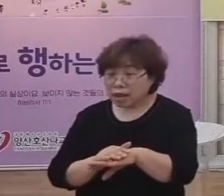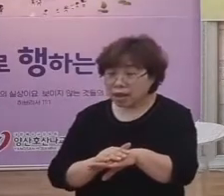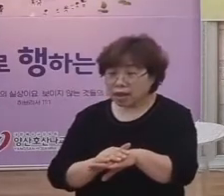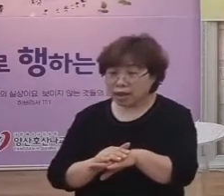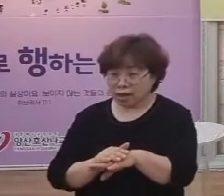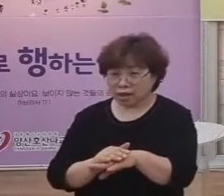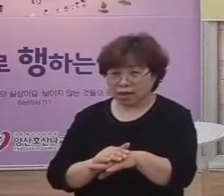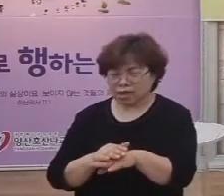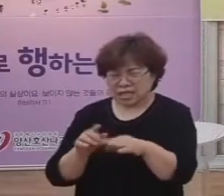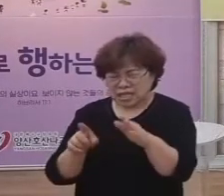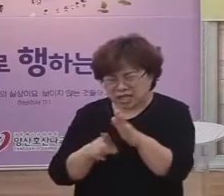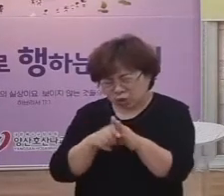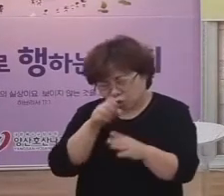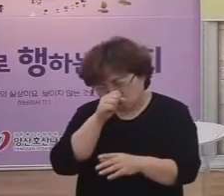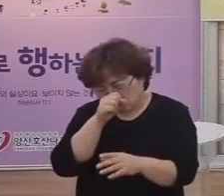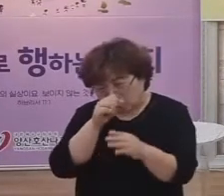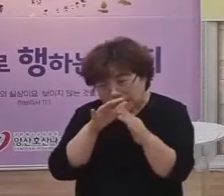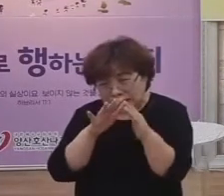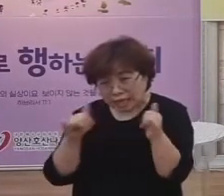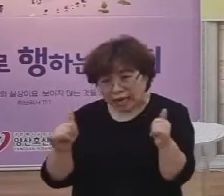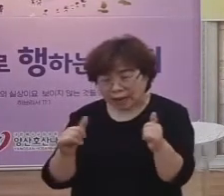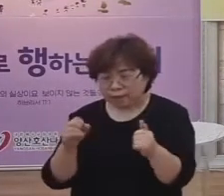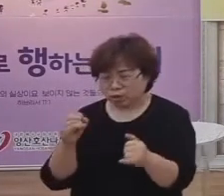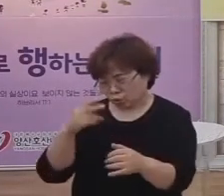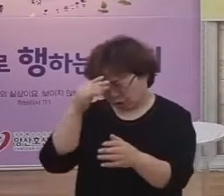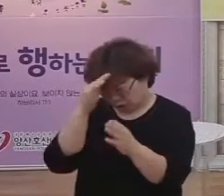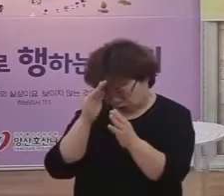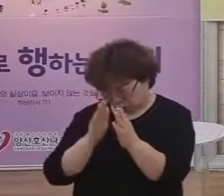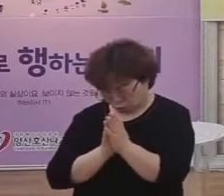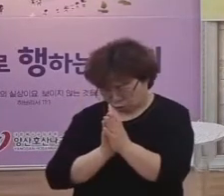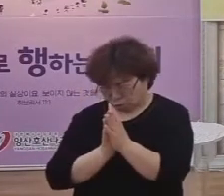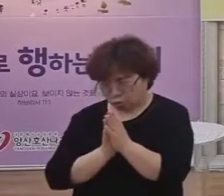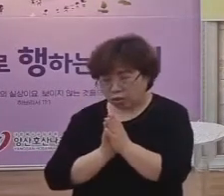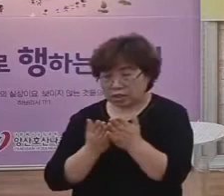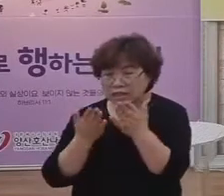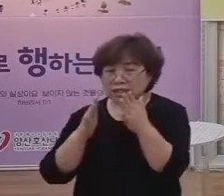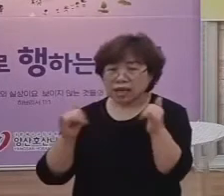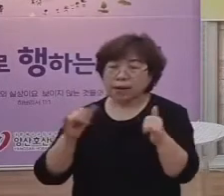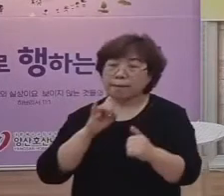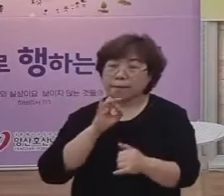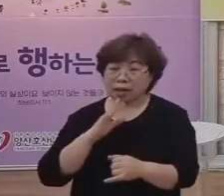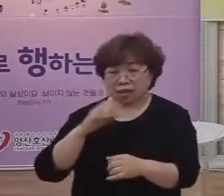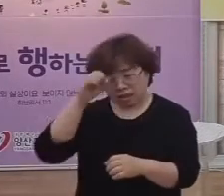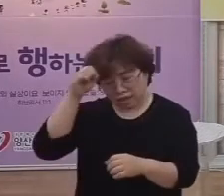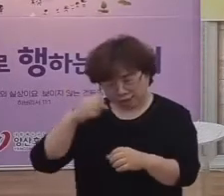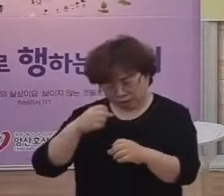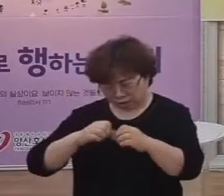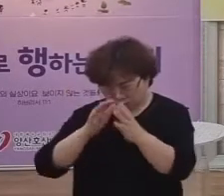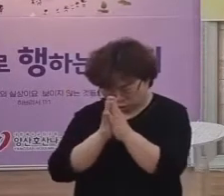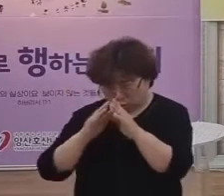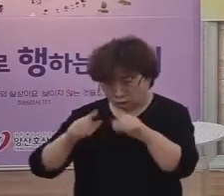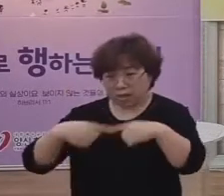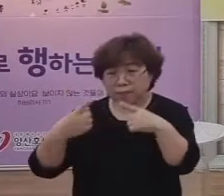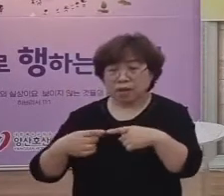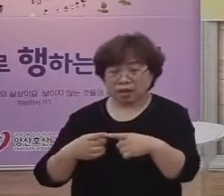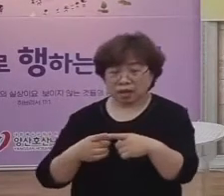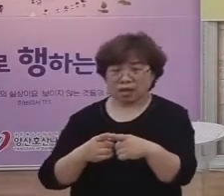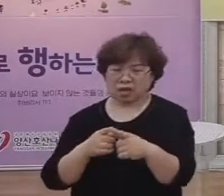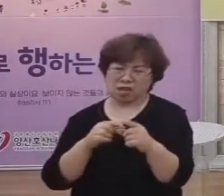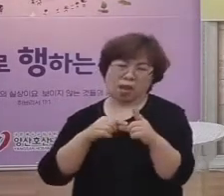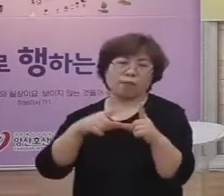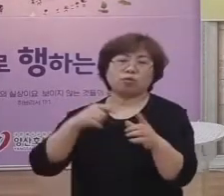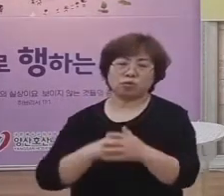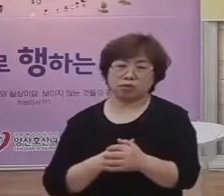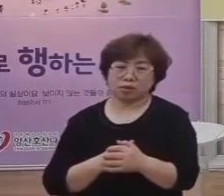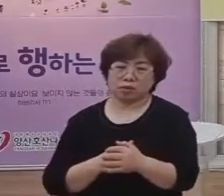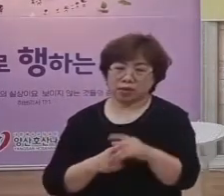진짜 이 신앙이 좋고 진짜 기도하는 사람 말고는 한국 교회가 이 새벽 기도 인구가 한 10% 되거든요. 그러니까 100명이